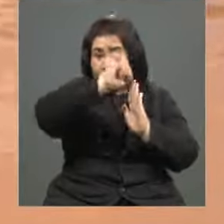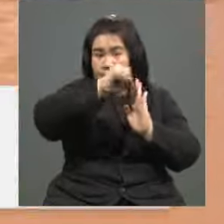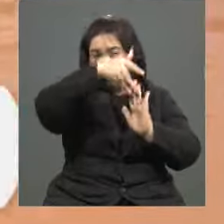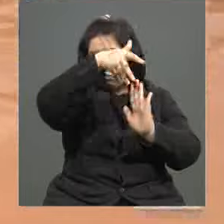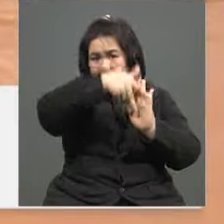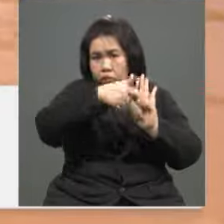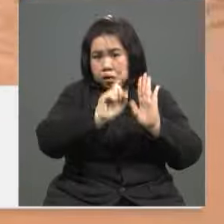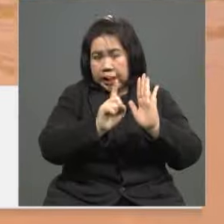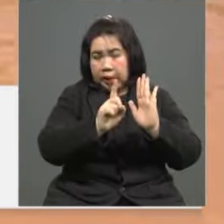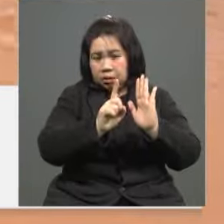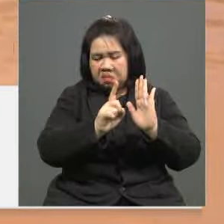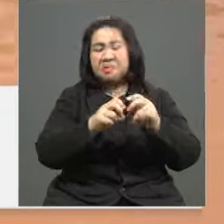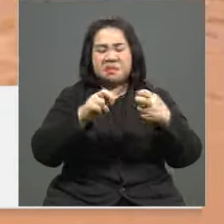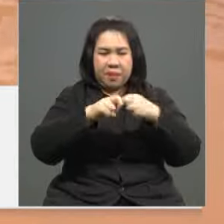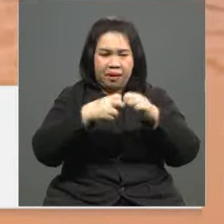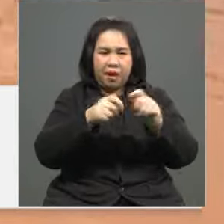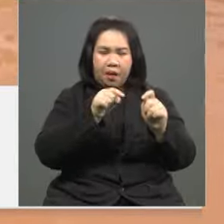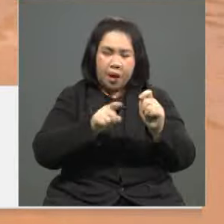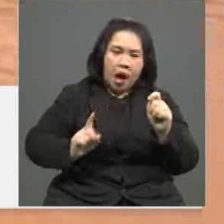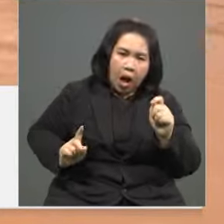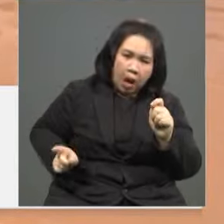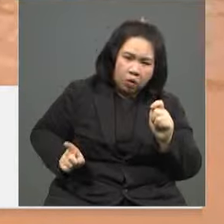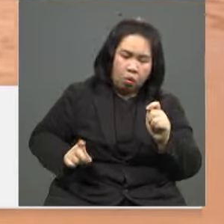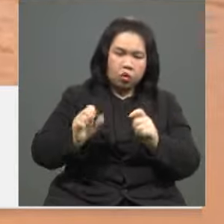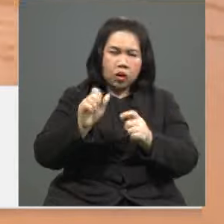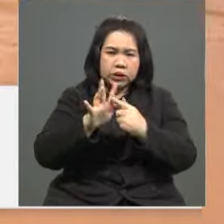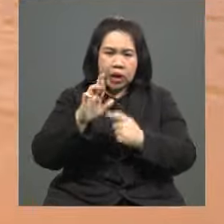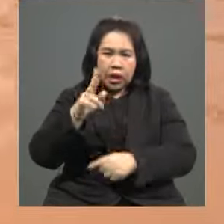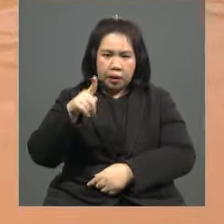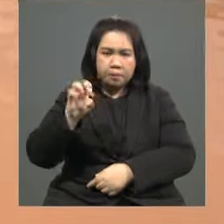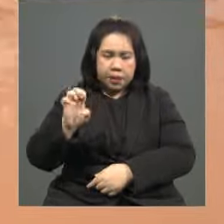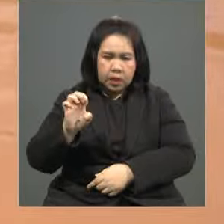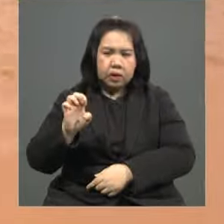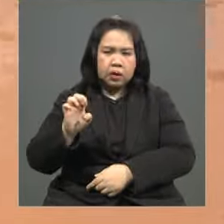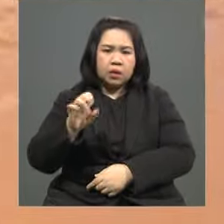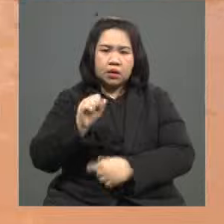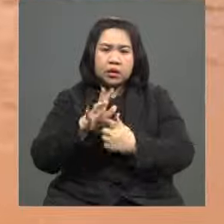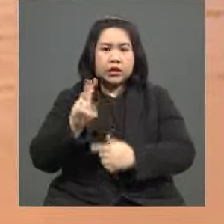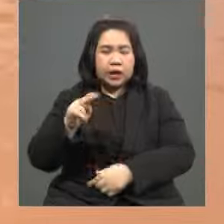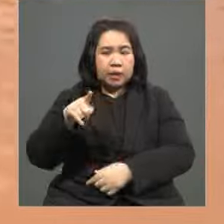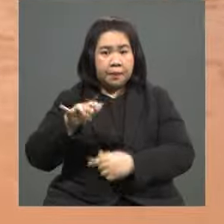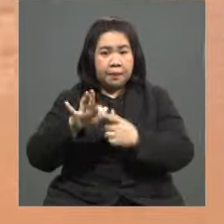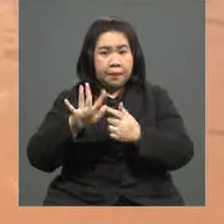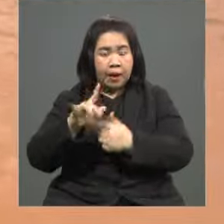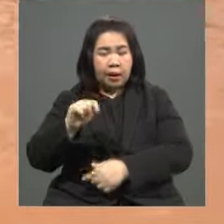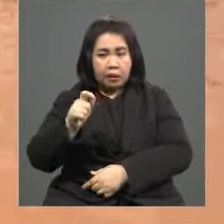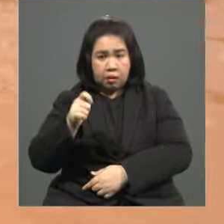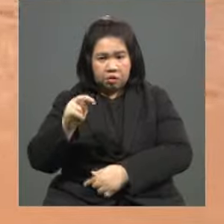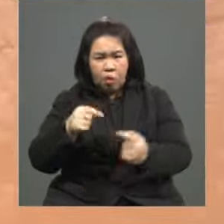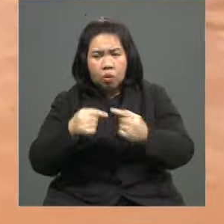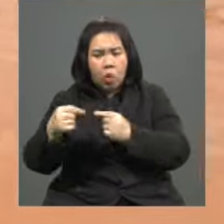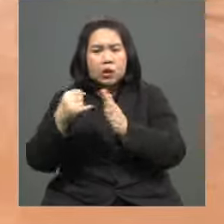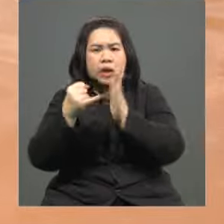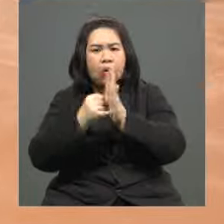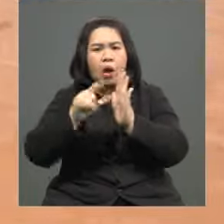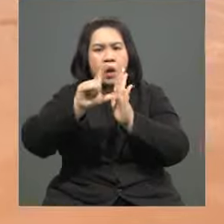โซนใต้ก็จะมีผลกระทบทั้งอำเภอหางดงสารพีสันป่าตองนอกจากนี้ยังกระทบในส่วนของจังหวัดลำพูนด้วยมาดูในส่วนของ